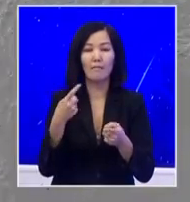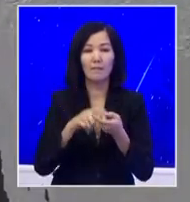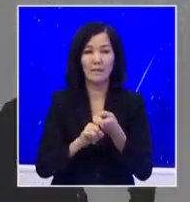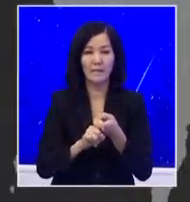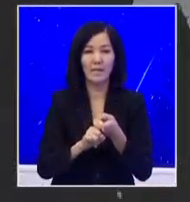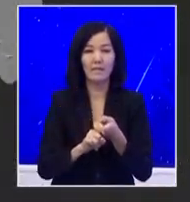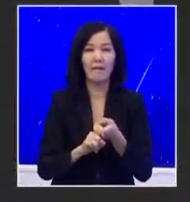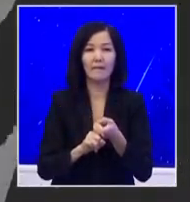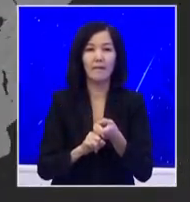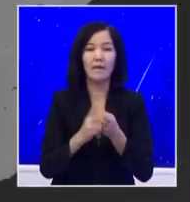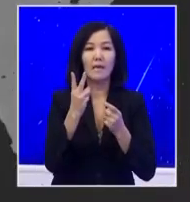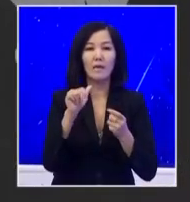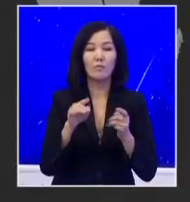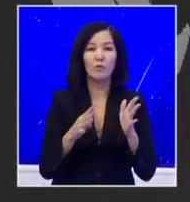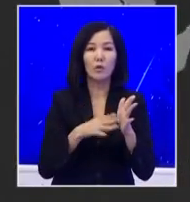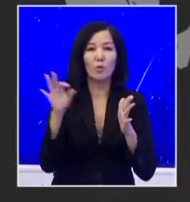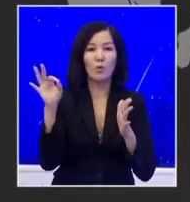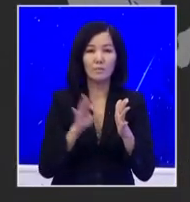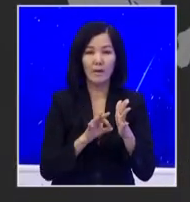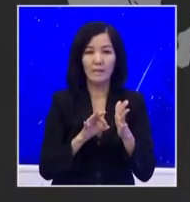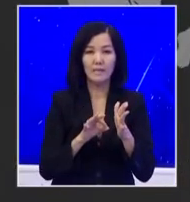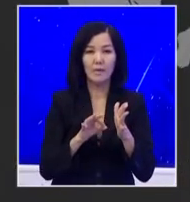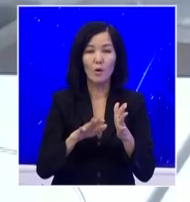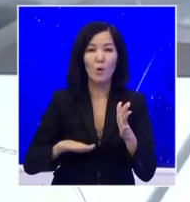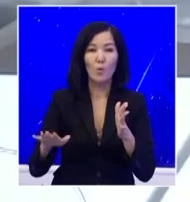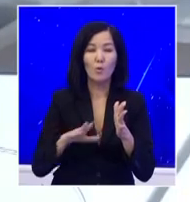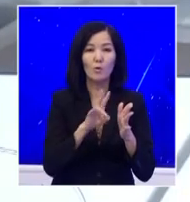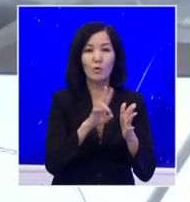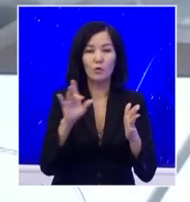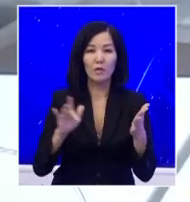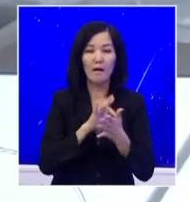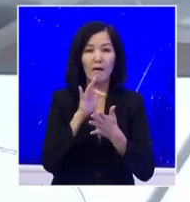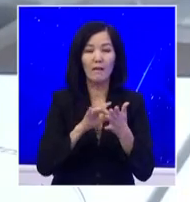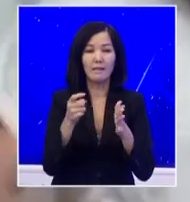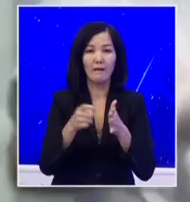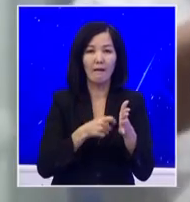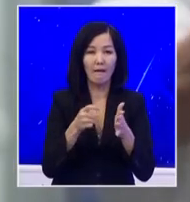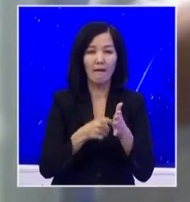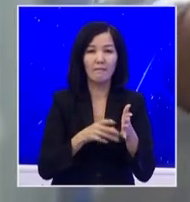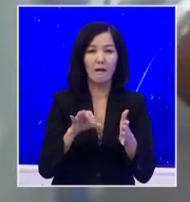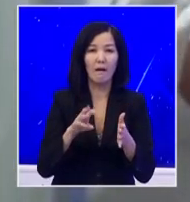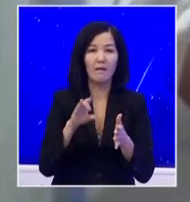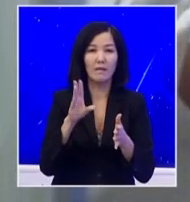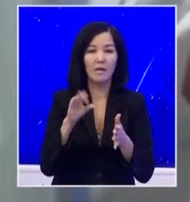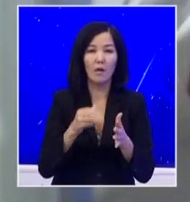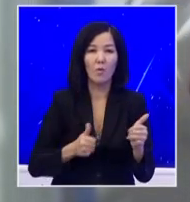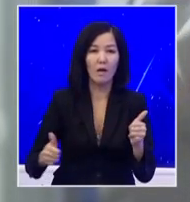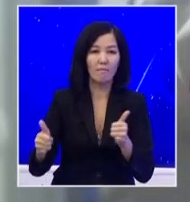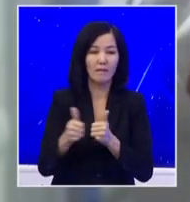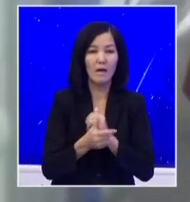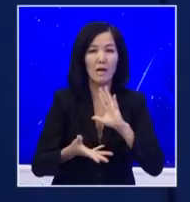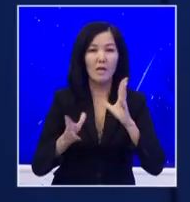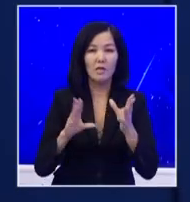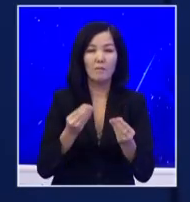анықталды. Өсім 2,9% құрайды. Өңірлер бойынша Нұрсұлтан қаласы, Қарағанды, Атырау облыстары көш бастап тұр.